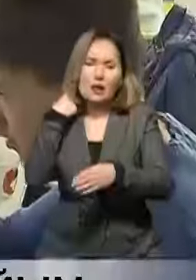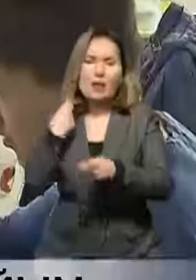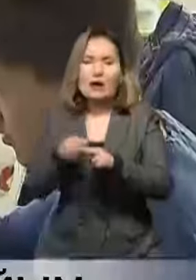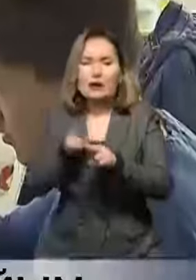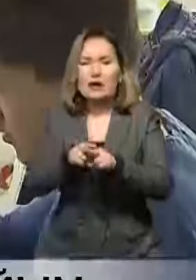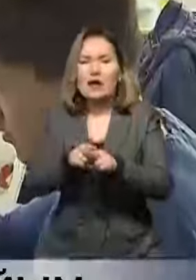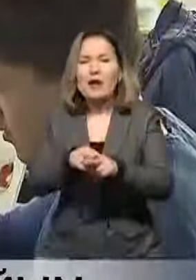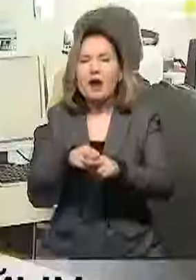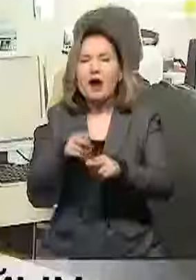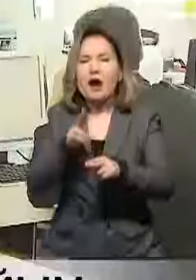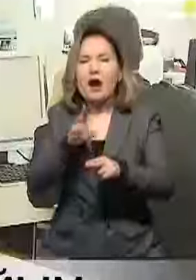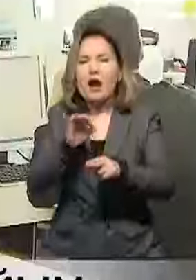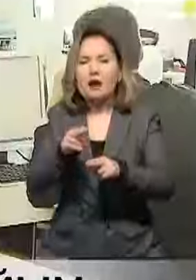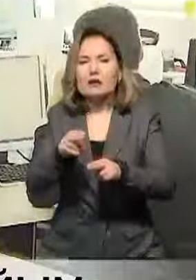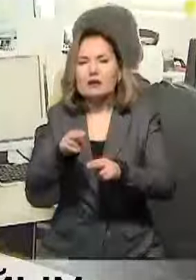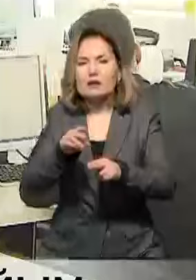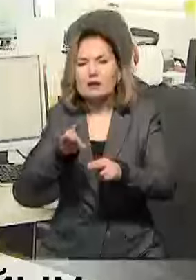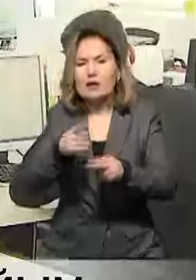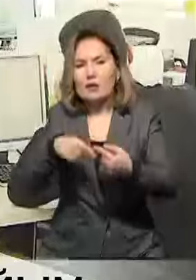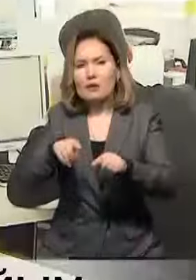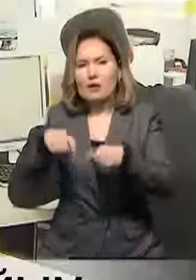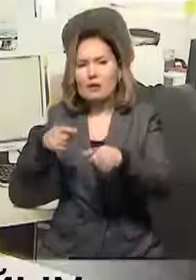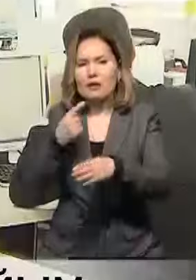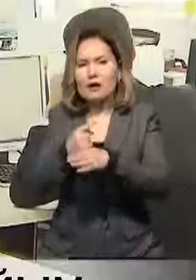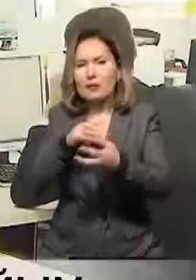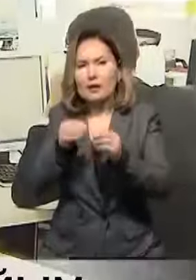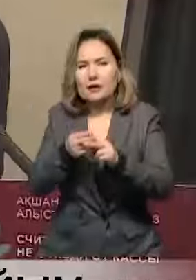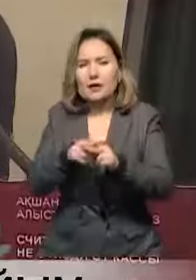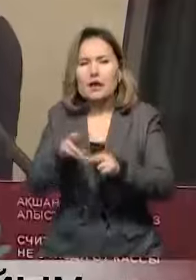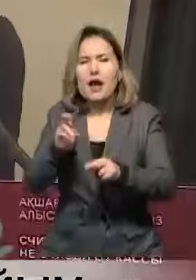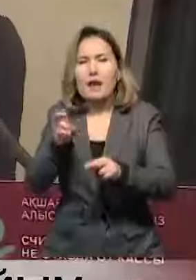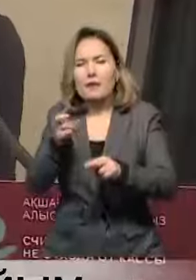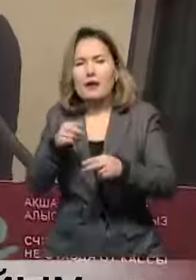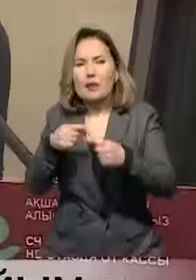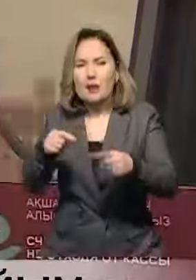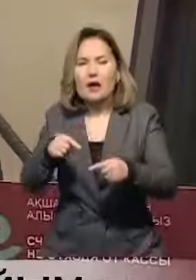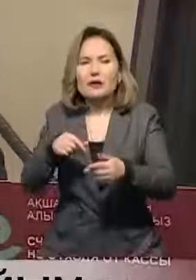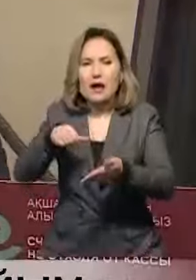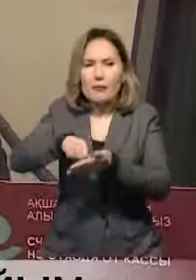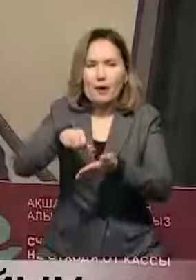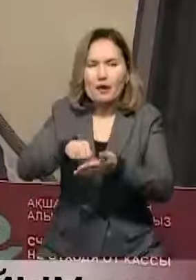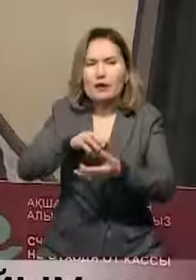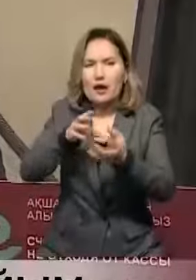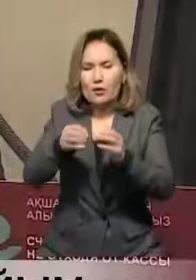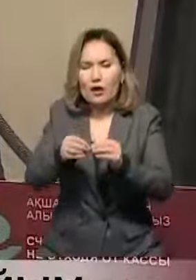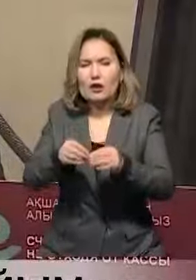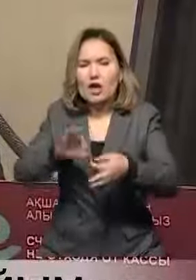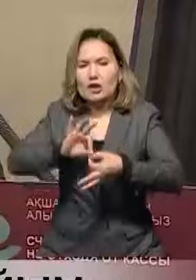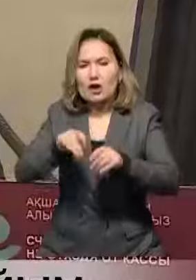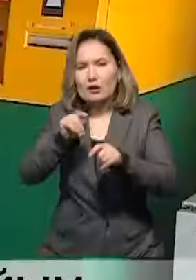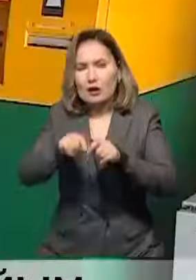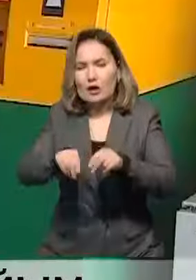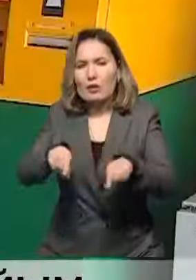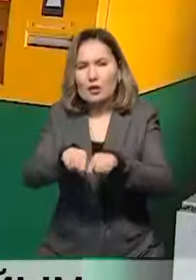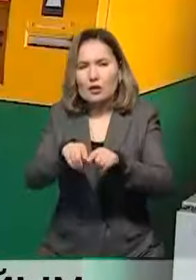қарыздарды коллекторларға беруіне мораторий енгізіледі. Сондай-ақ биометриялық сәйкестендірусіз электрондық несие беруге тыйым